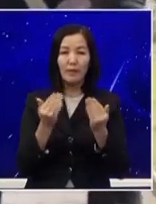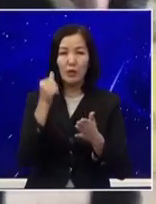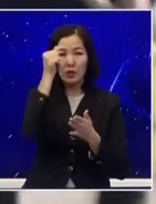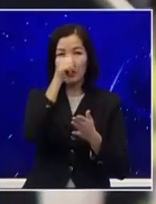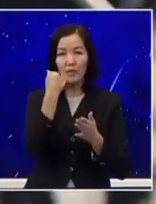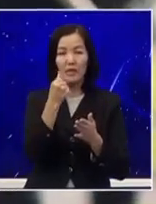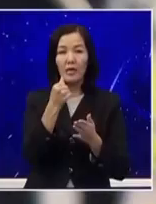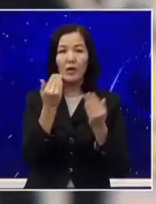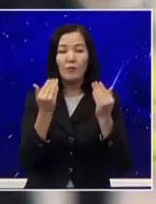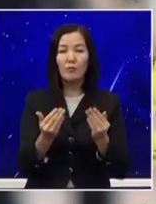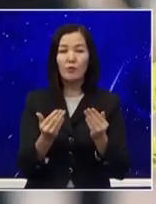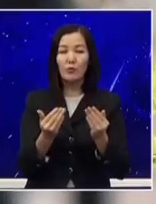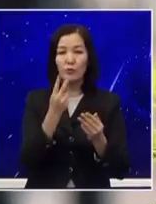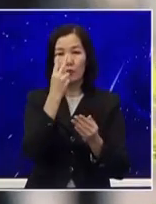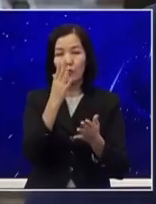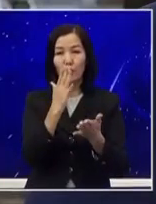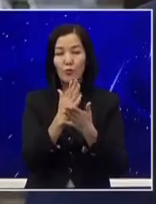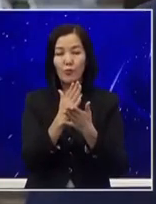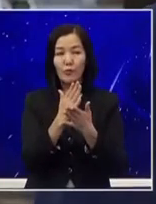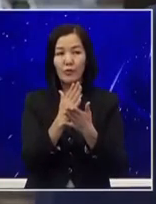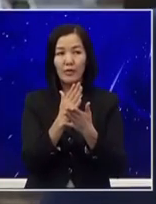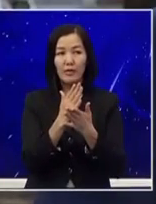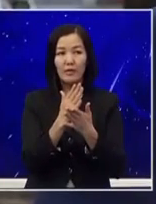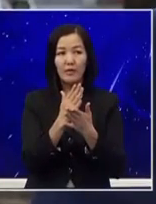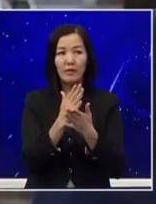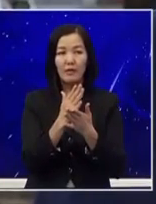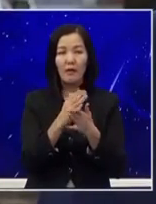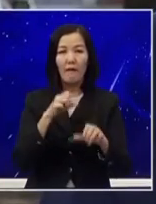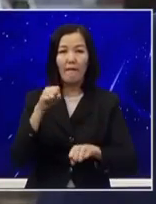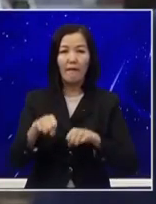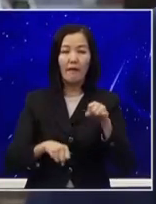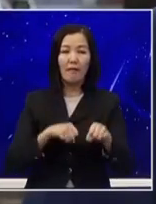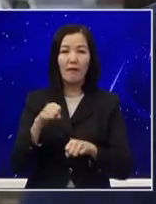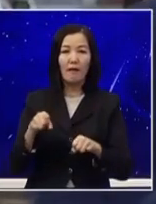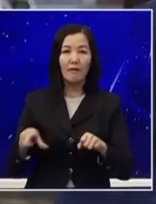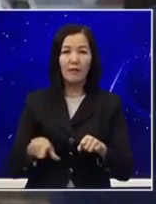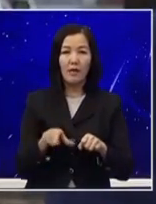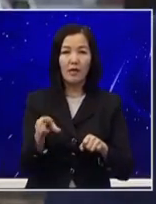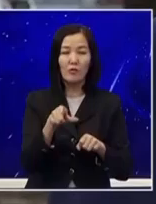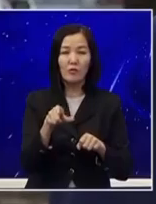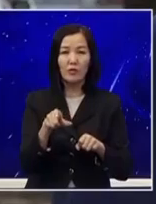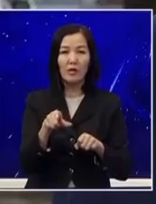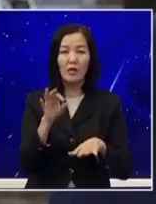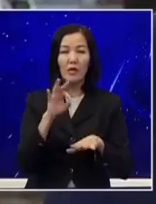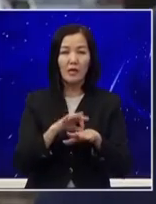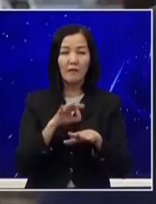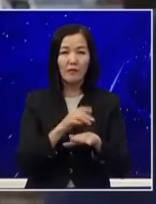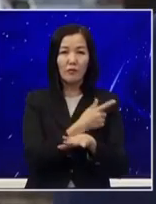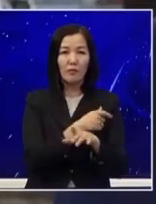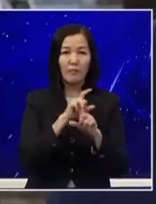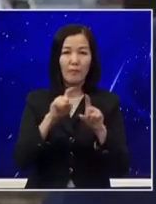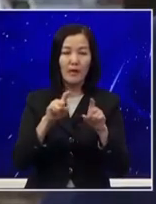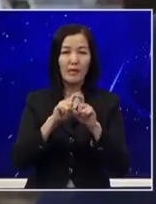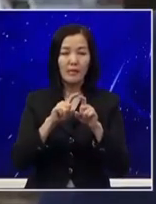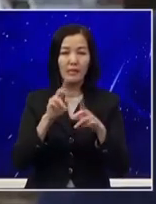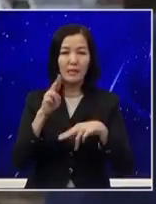жылға. Бүгін күні өздеріңіз тұрсыздар, мынау велодорожка дейміз. Осы мынау инфекционный больница салынып жатыр. Осы жерде